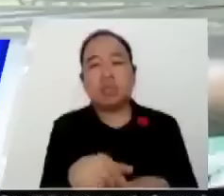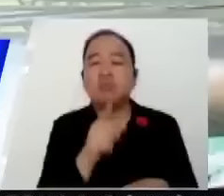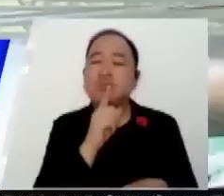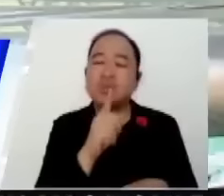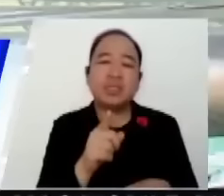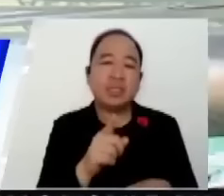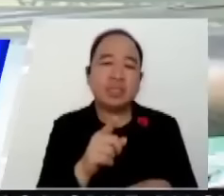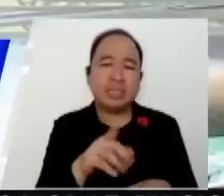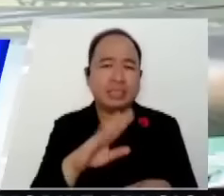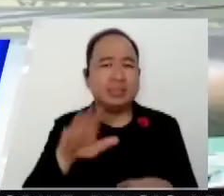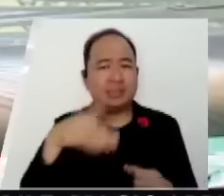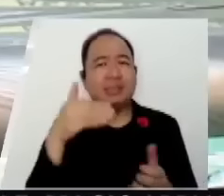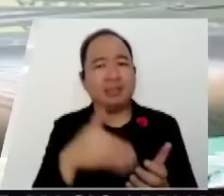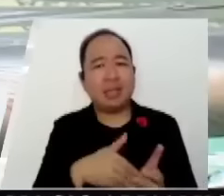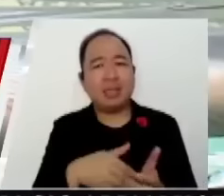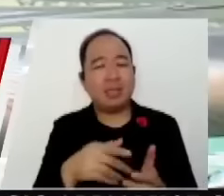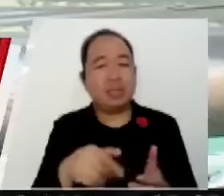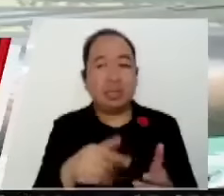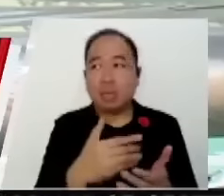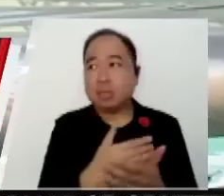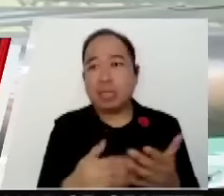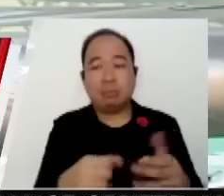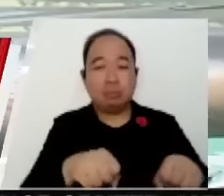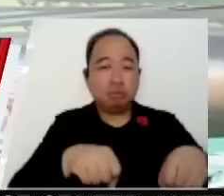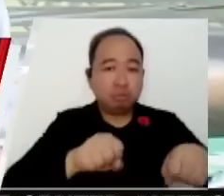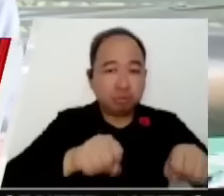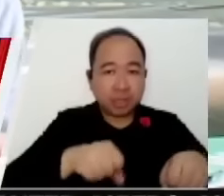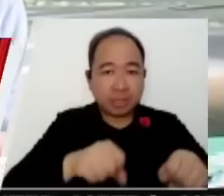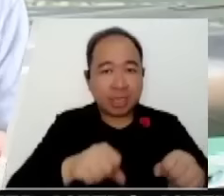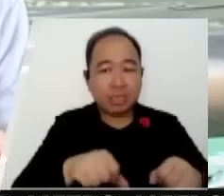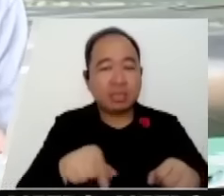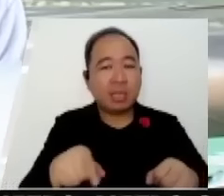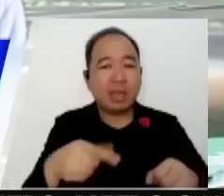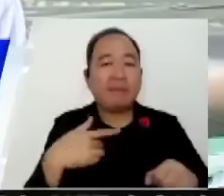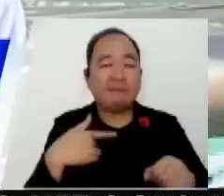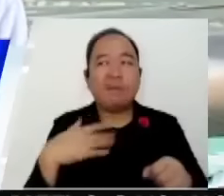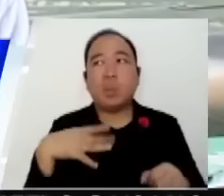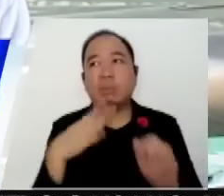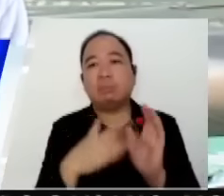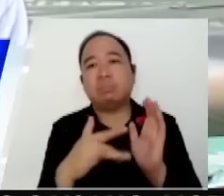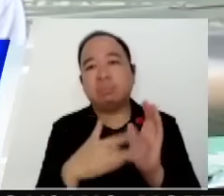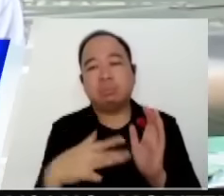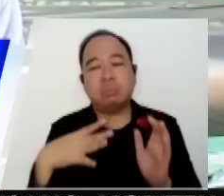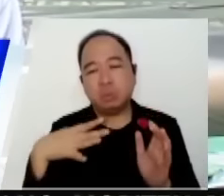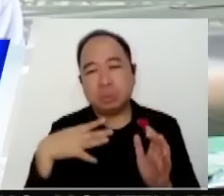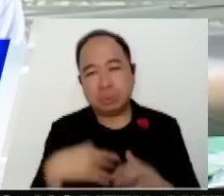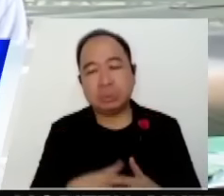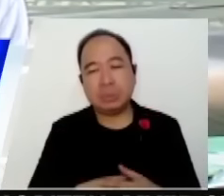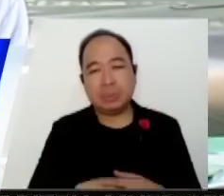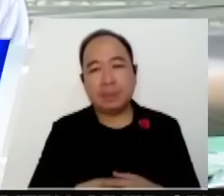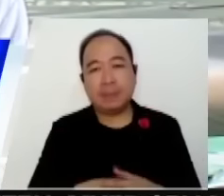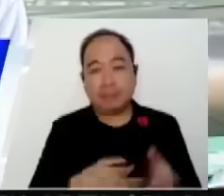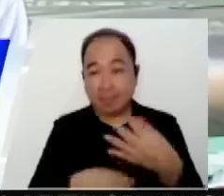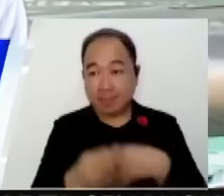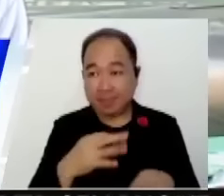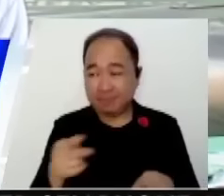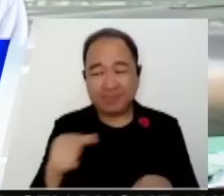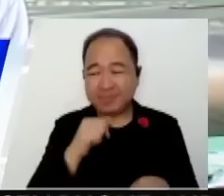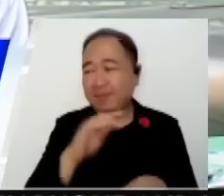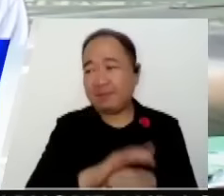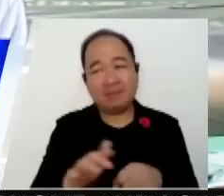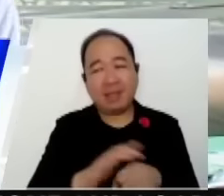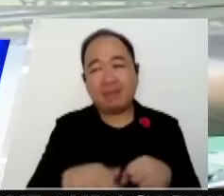Ito na mga tricycle naman natin ang umaano dyan, nakaabang. Sapat ba yun? Hindi rin, tapos una